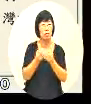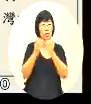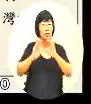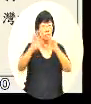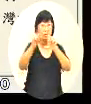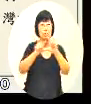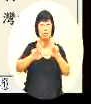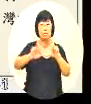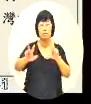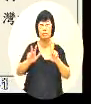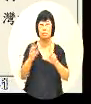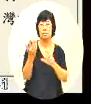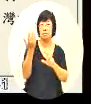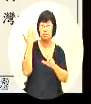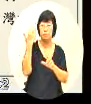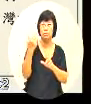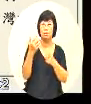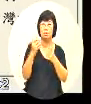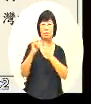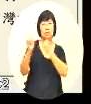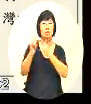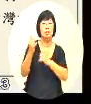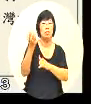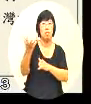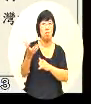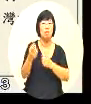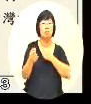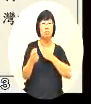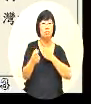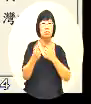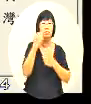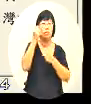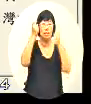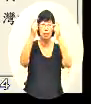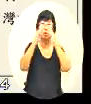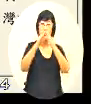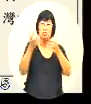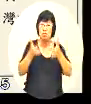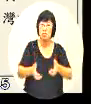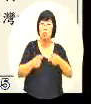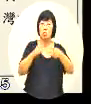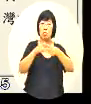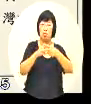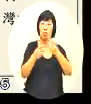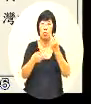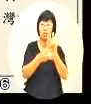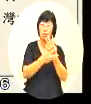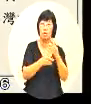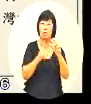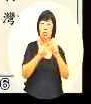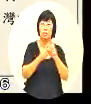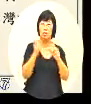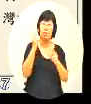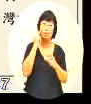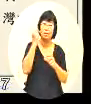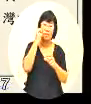色过去，我想更多市民都知道，高雄过去的是重工业嘛，好，中钢、中船、中油啊，全部拢伫家，甚至火